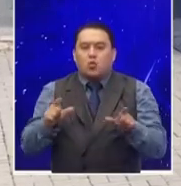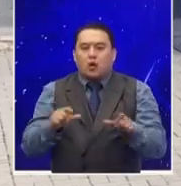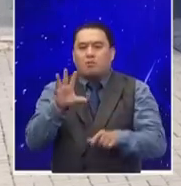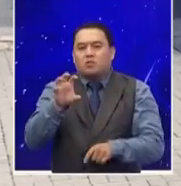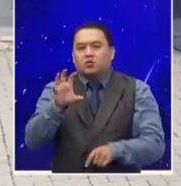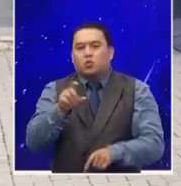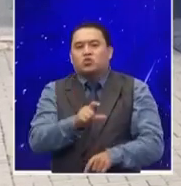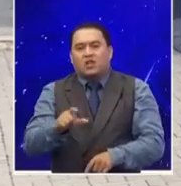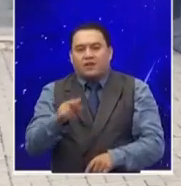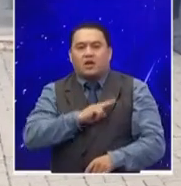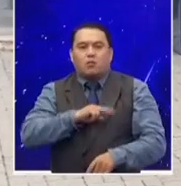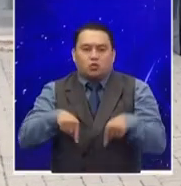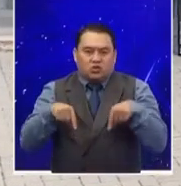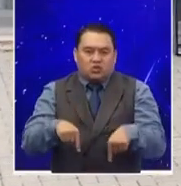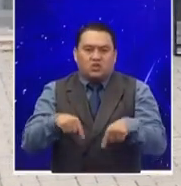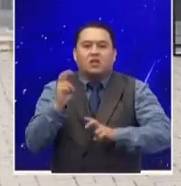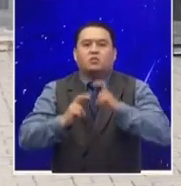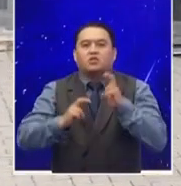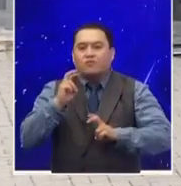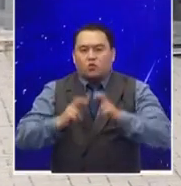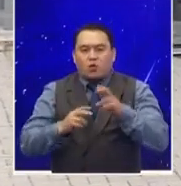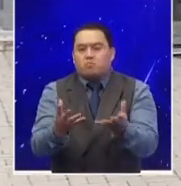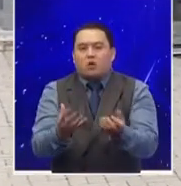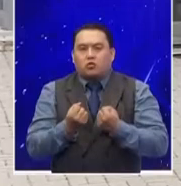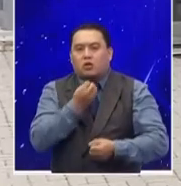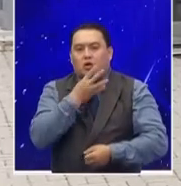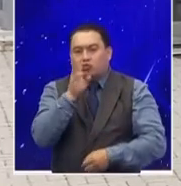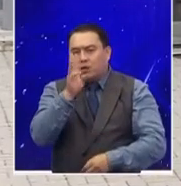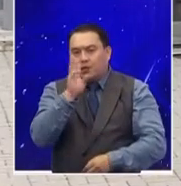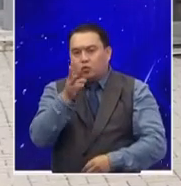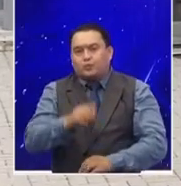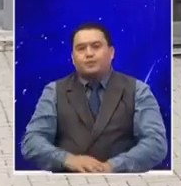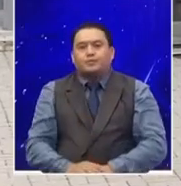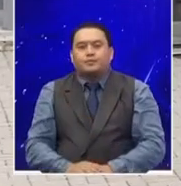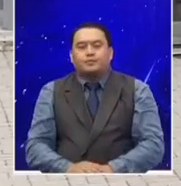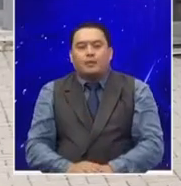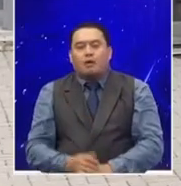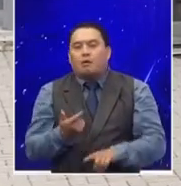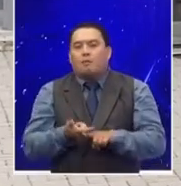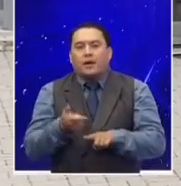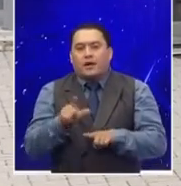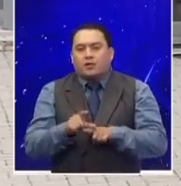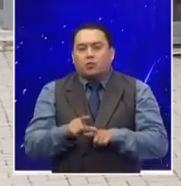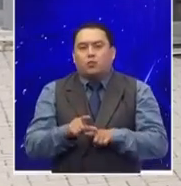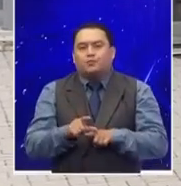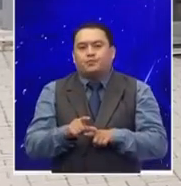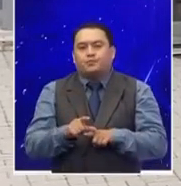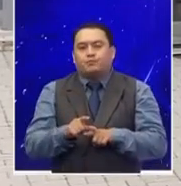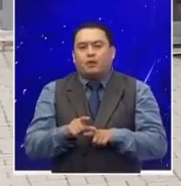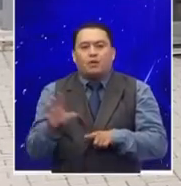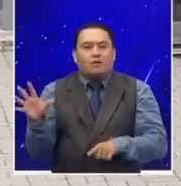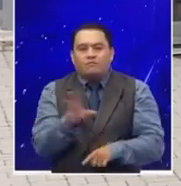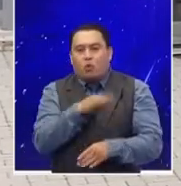500 человек работает на сегодняшний день на этом заводе, получает хорошую заработную плату. Поэтому это